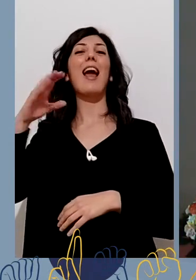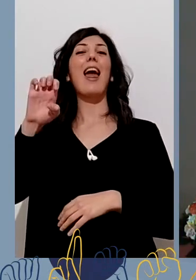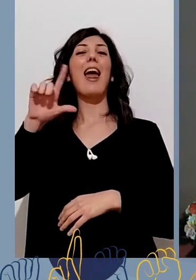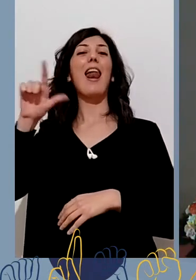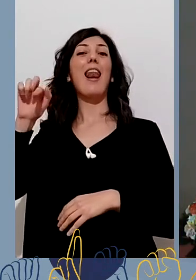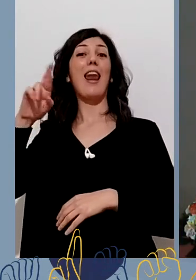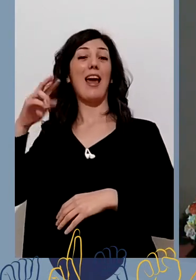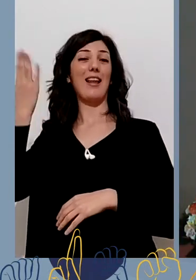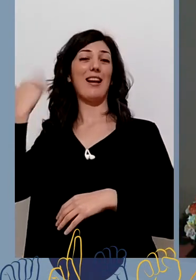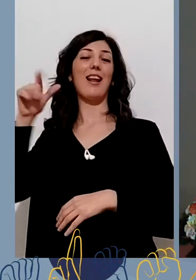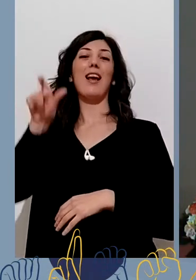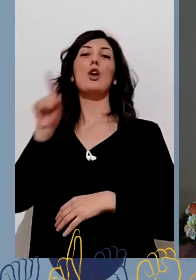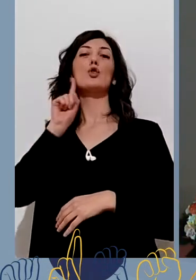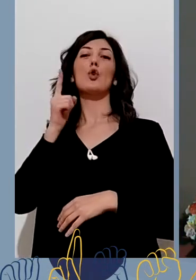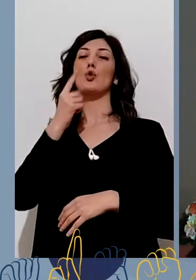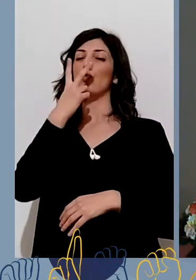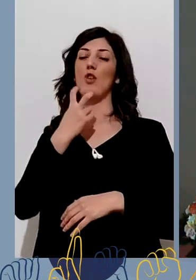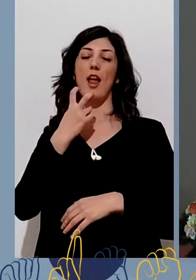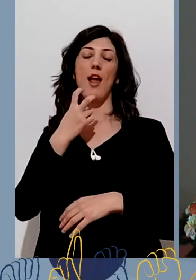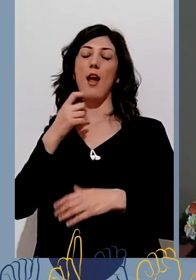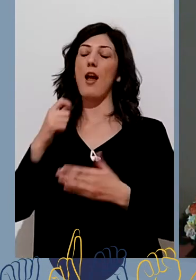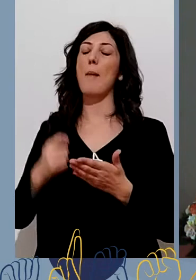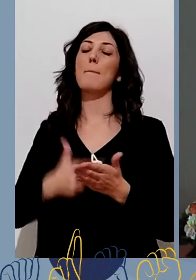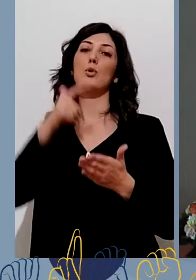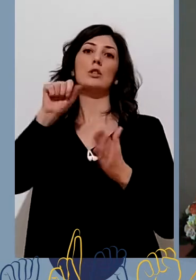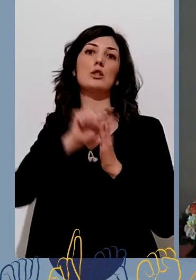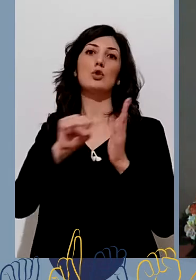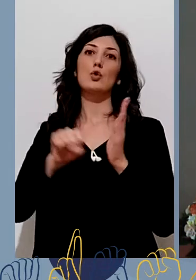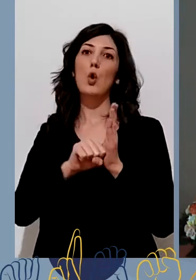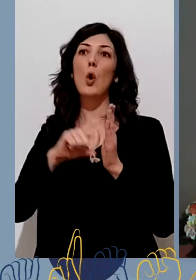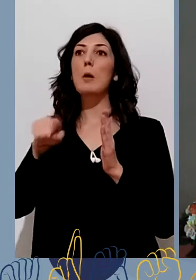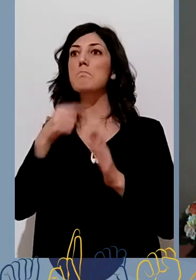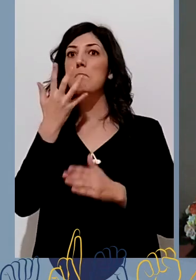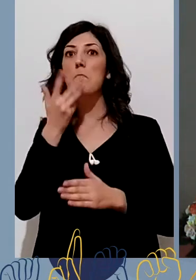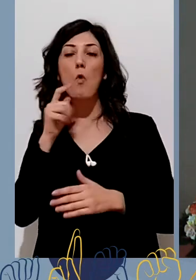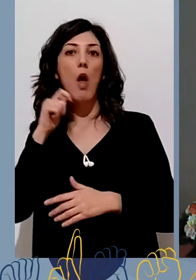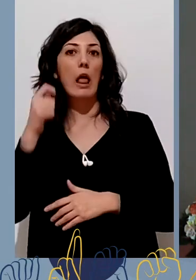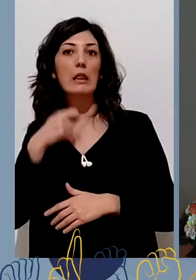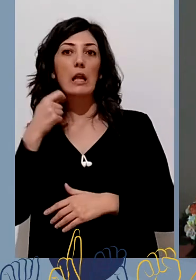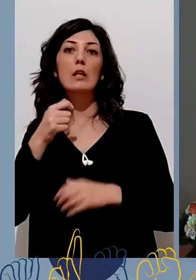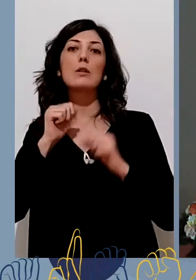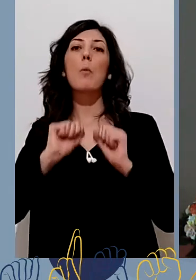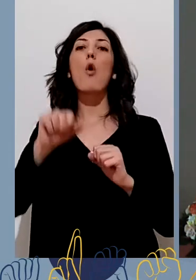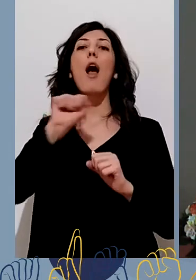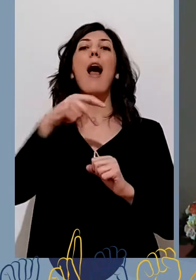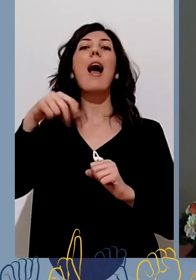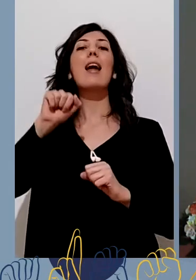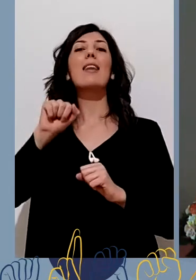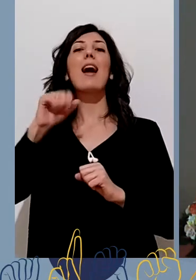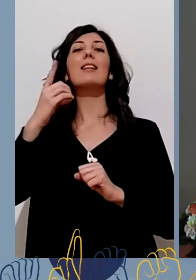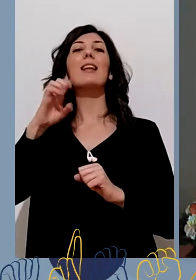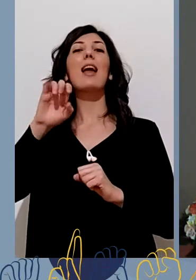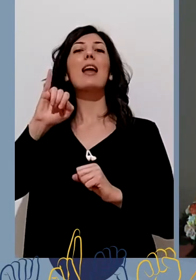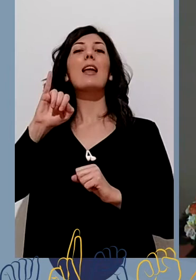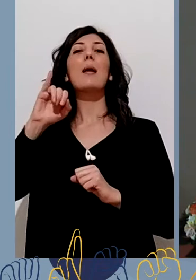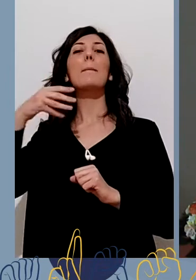è importantissima nella storia. Anzi, se volete, poi magari potete vedere Anna dei Miracoli, che è un film bellissimo che fa